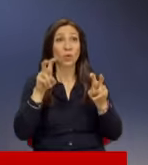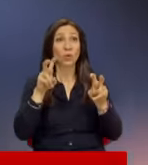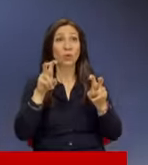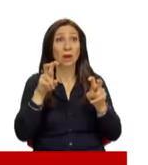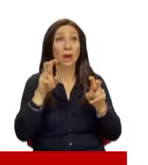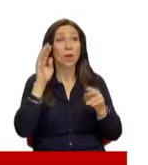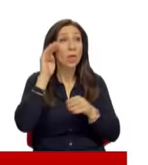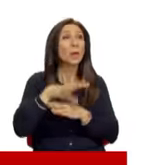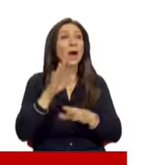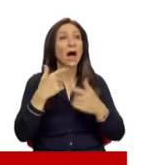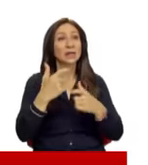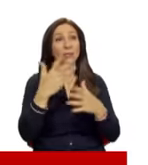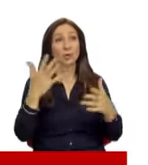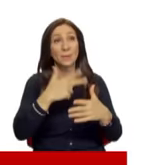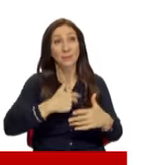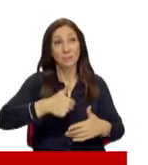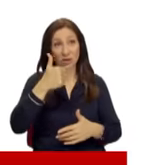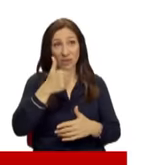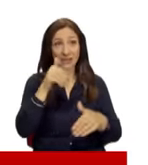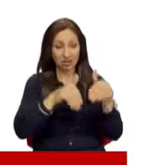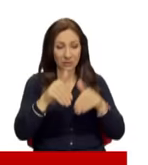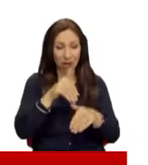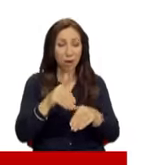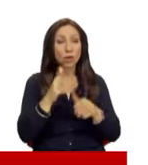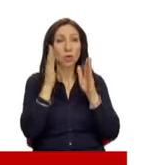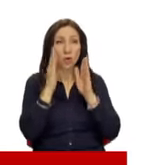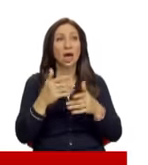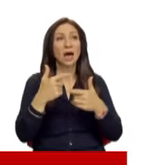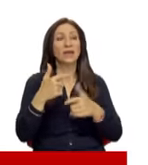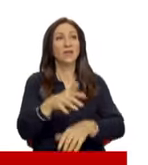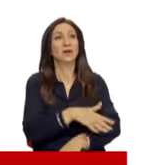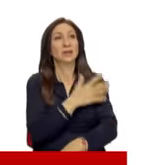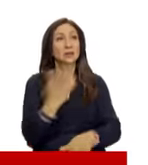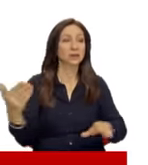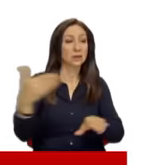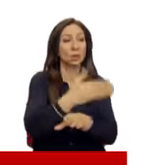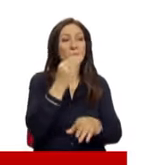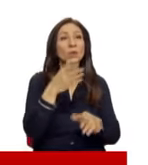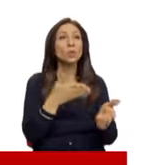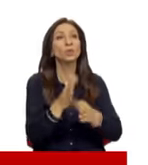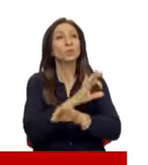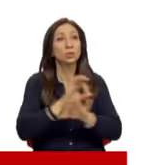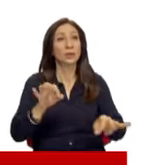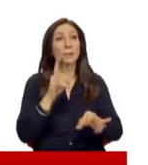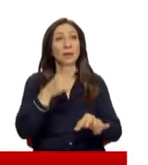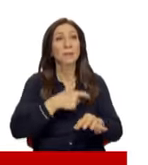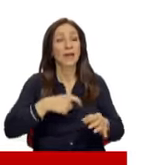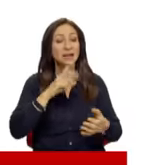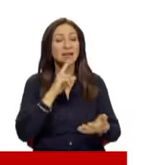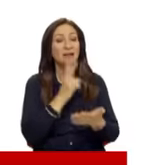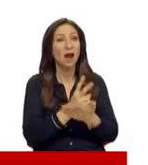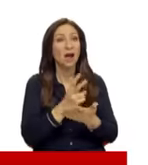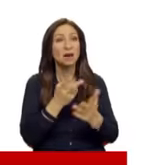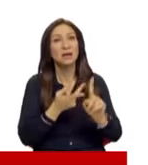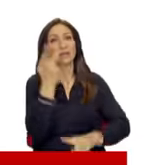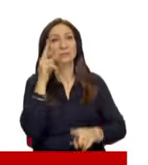kusuya düşmesin. Hatay Büyükşehir Belediye Başkanlığı seçiminde doğrudan Hatay valisinin müdahil olduğu bir usulsüzlük, bir milli irade gaspı